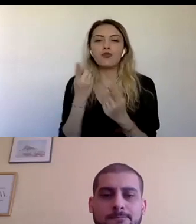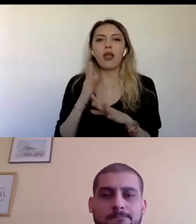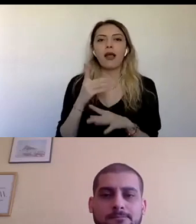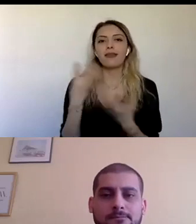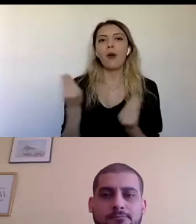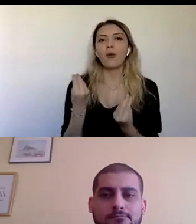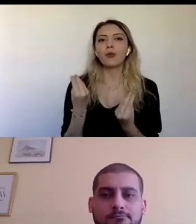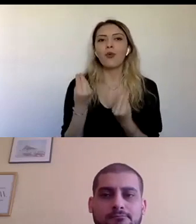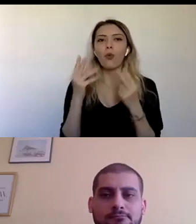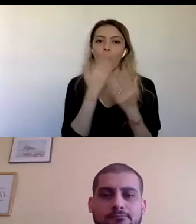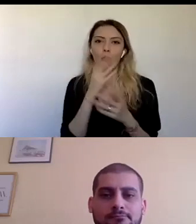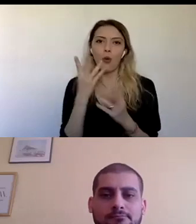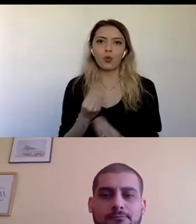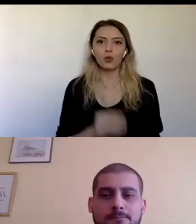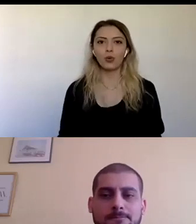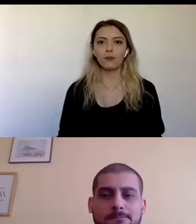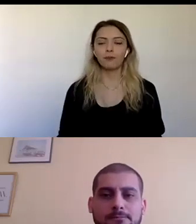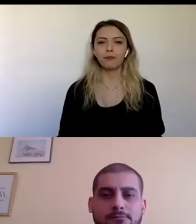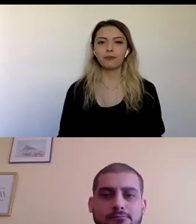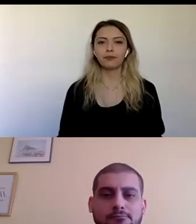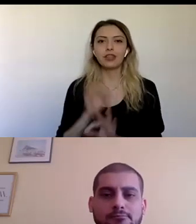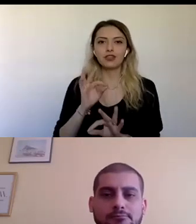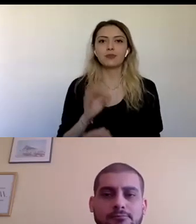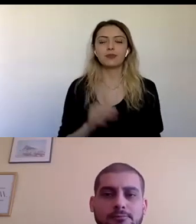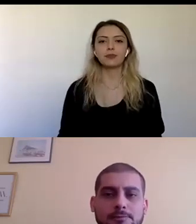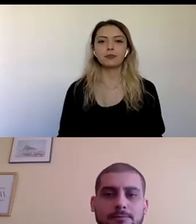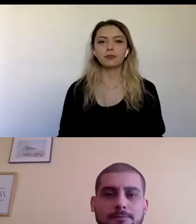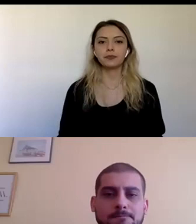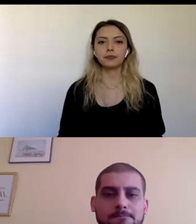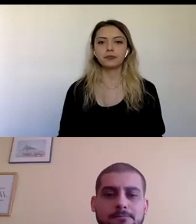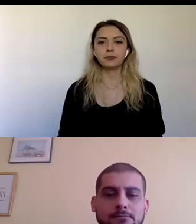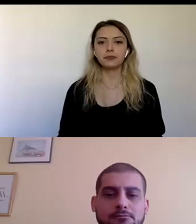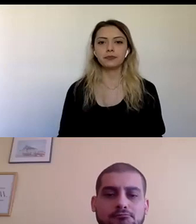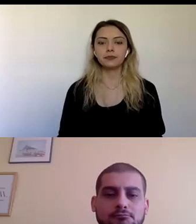okuyorsunuz. Ben hemen şu ekranımı tekrar paylaşayım ki